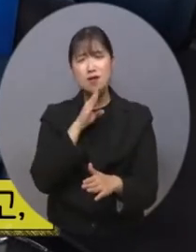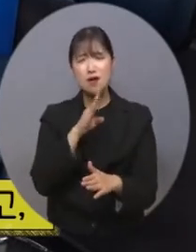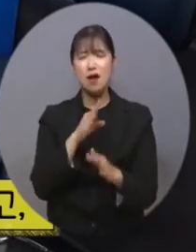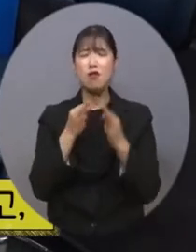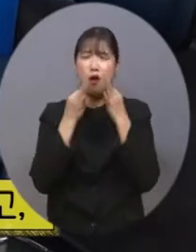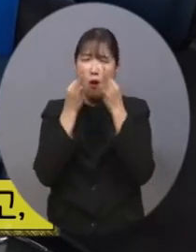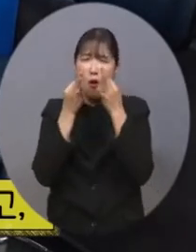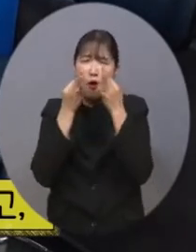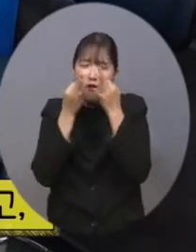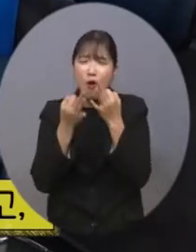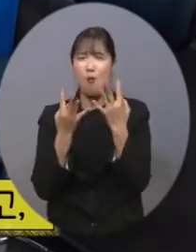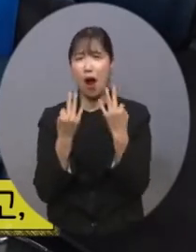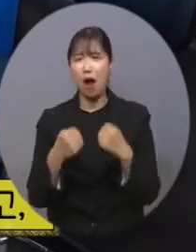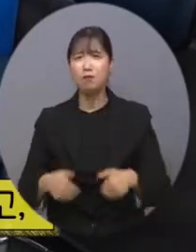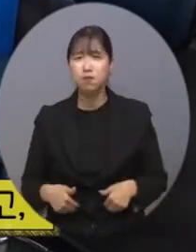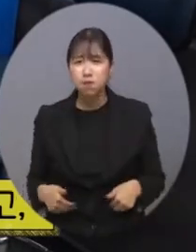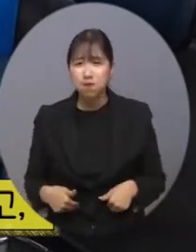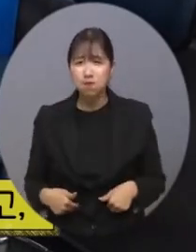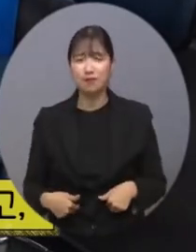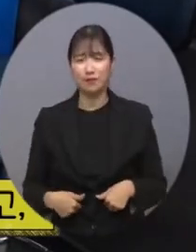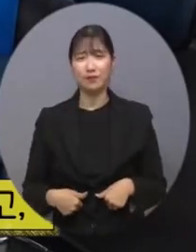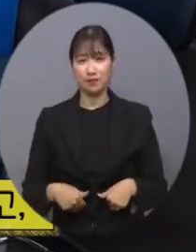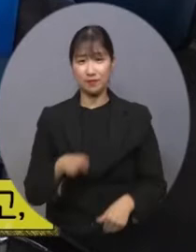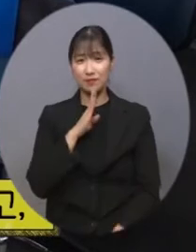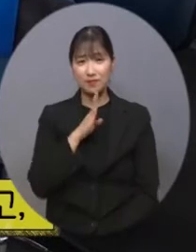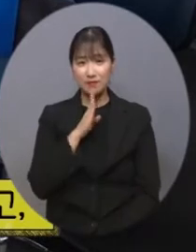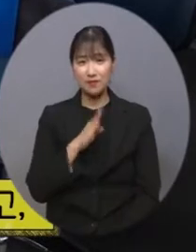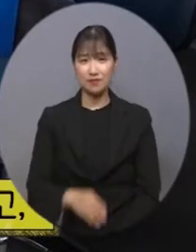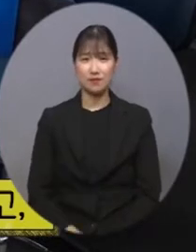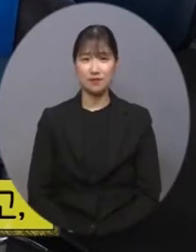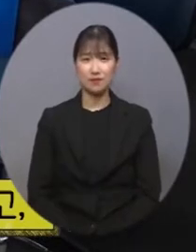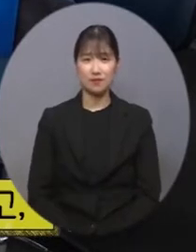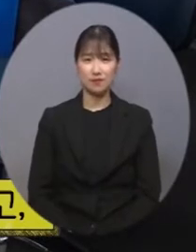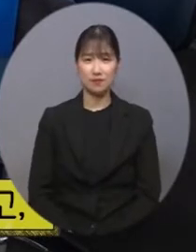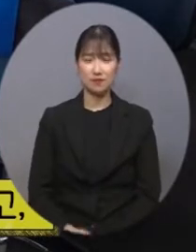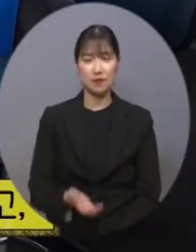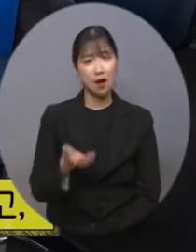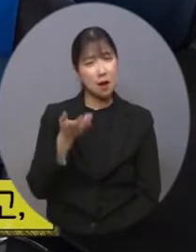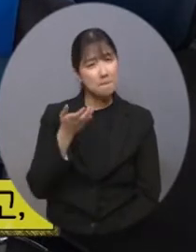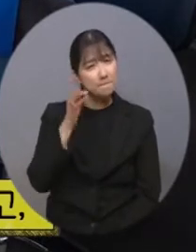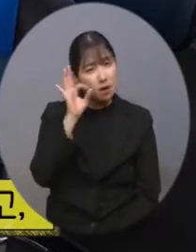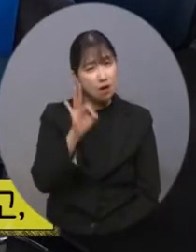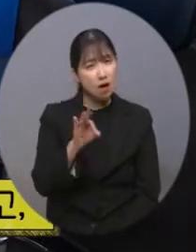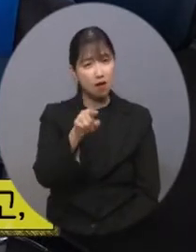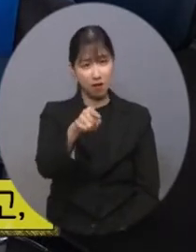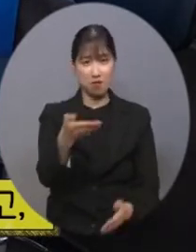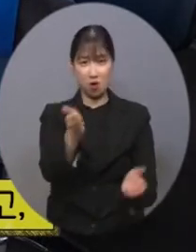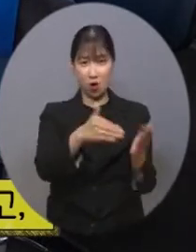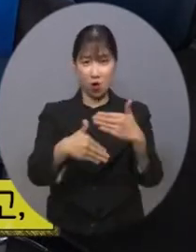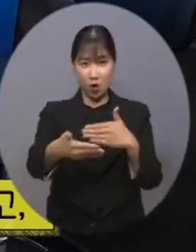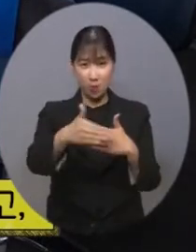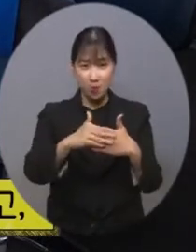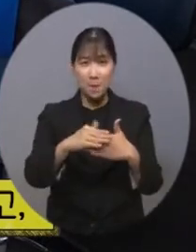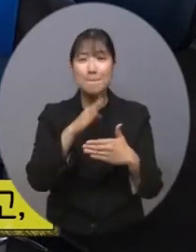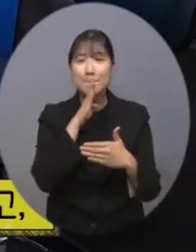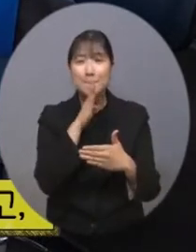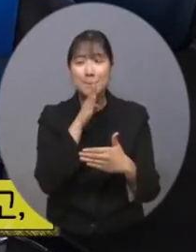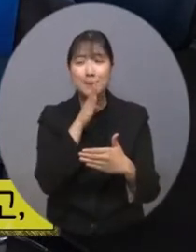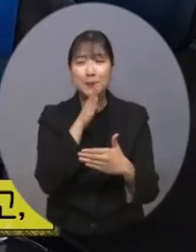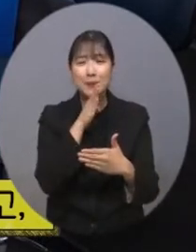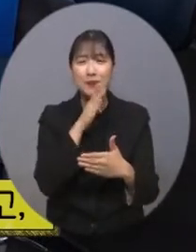엄청 많이 들어가네요. 네. 이렇게 하고, 아까 보니까 여기를 이렇게 잡으시더라고요. 그쵸? 네.